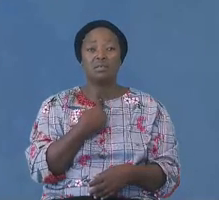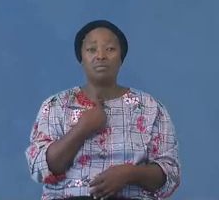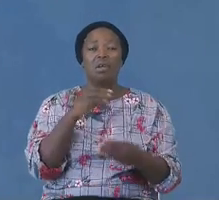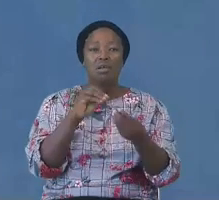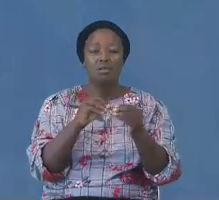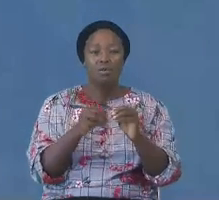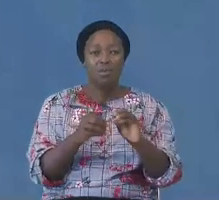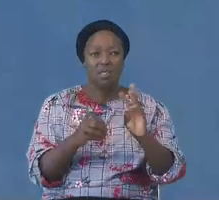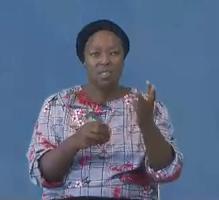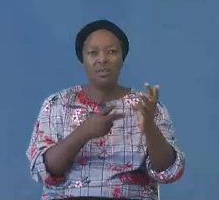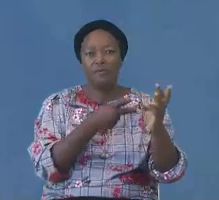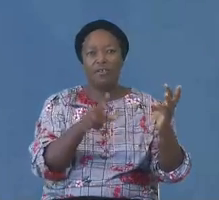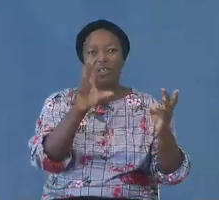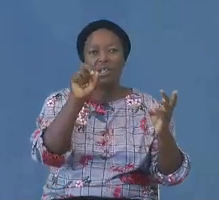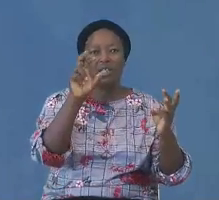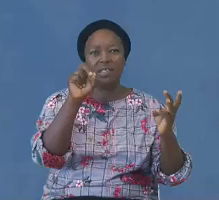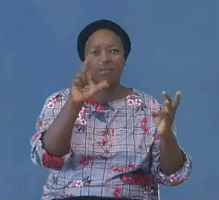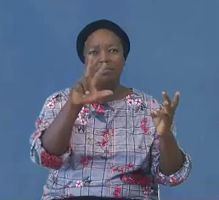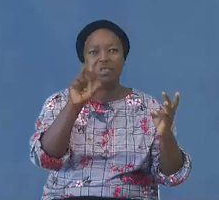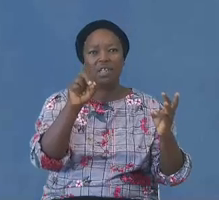j'ai soif.